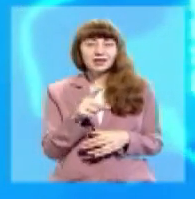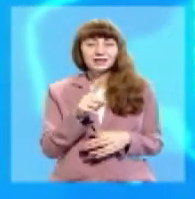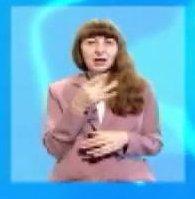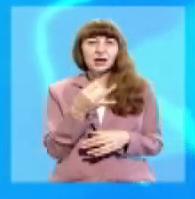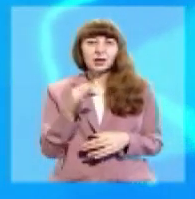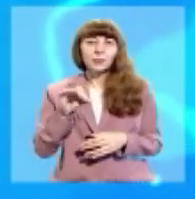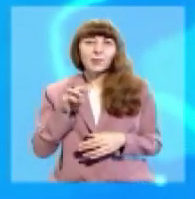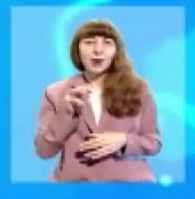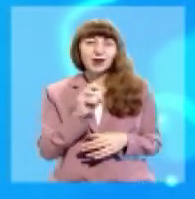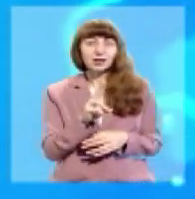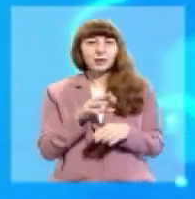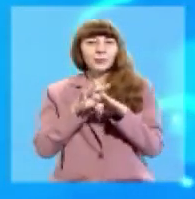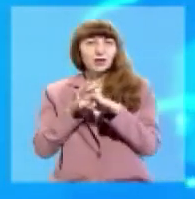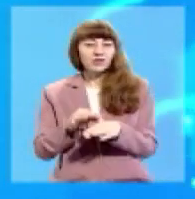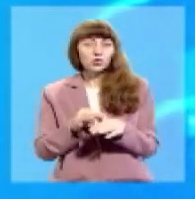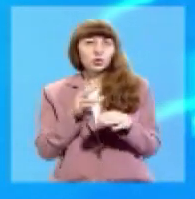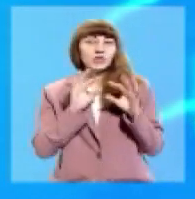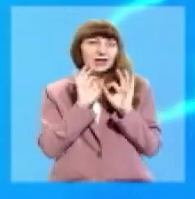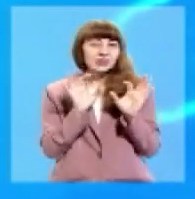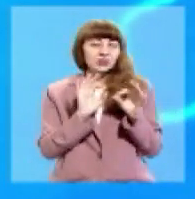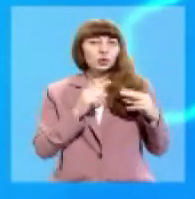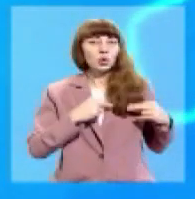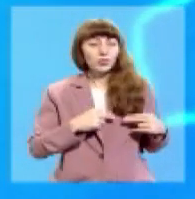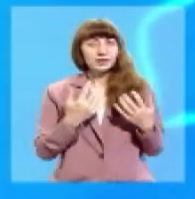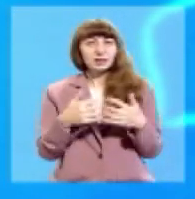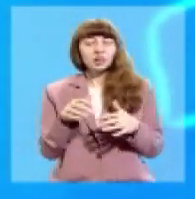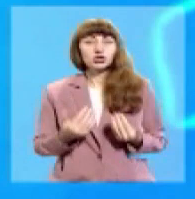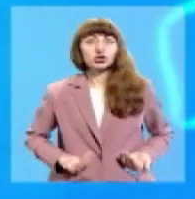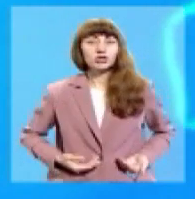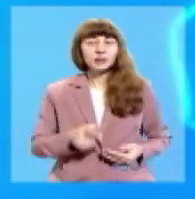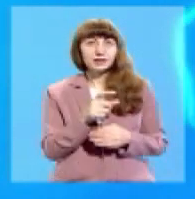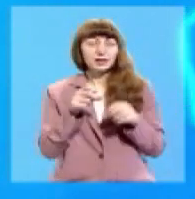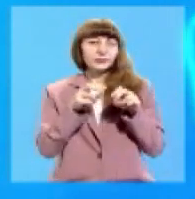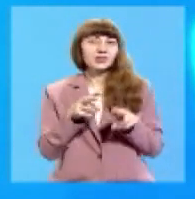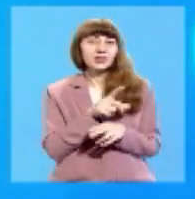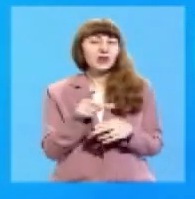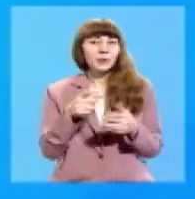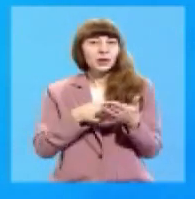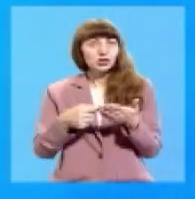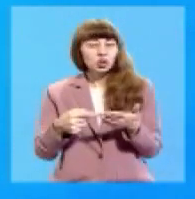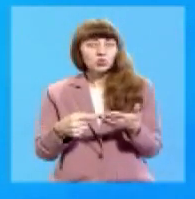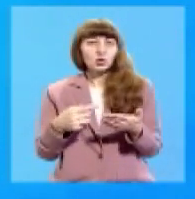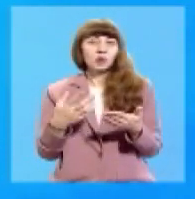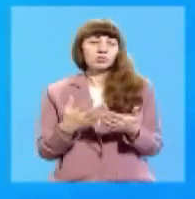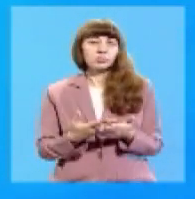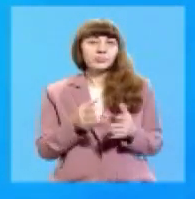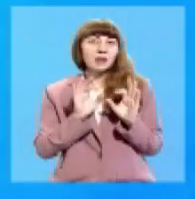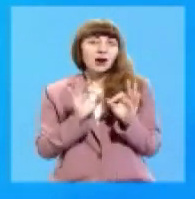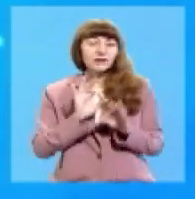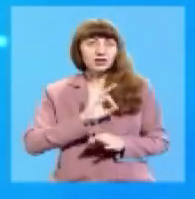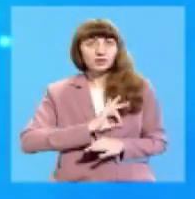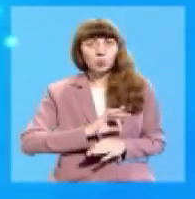жұмыстарын жүргізіп жатыр. Мамандар тұтынушыларға газды дұрыс пайдаланудың маңыздылығын тағы бір мәрте айтып өтті. Облыс халқы